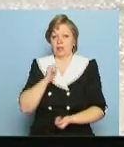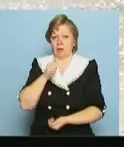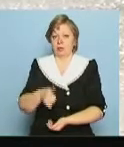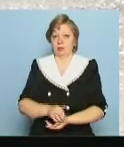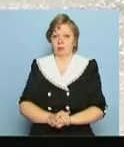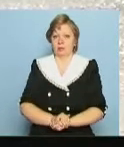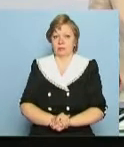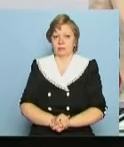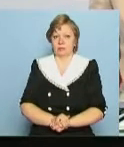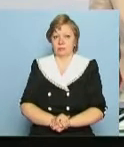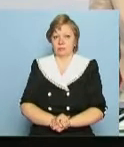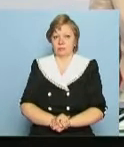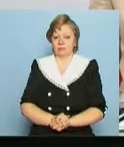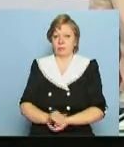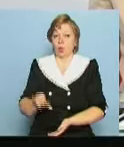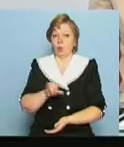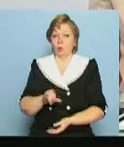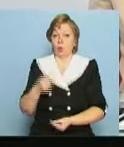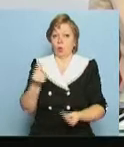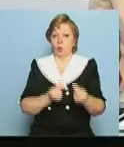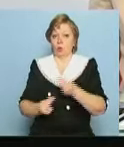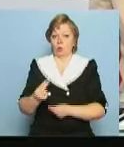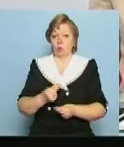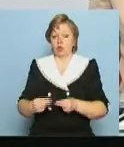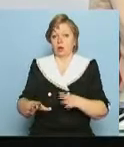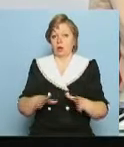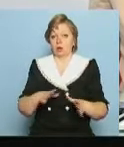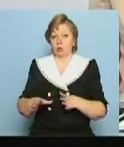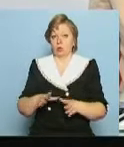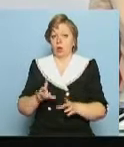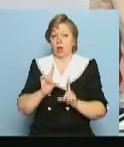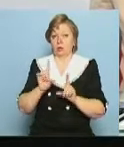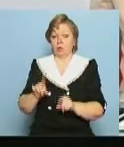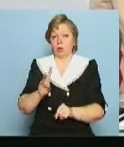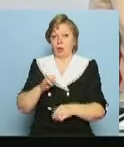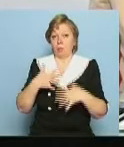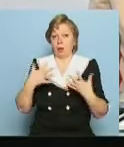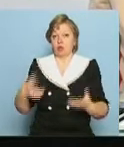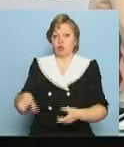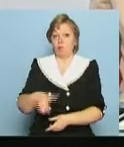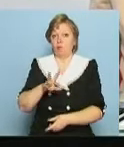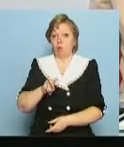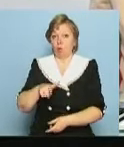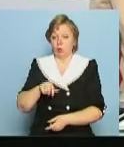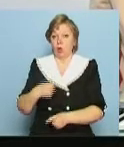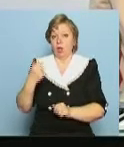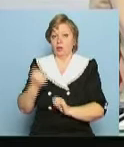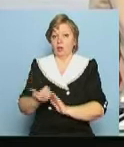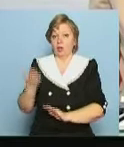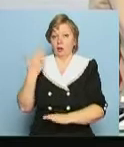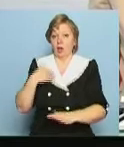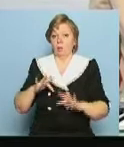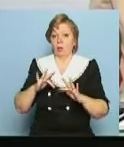Удмуртия». Удмуртские художники готовы к отправлению на Большую Волгу. Напомню, неделю назад в выставочном зале